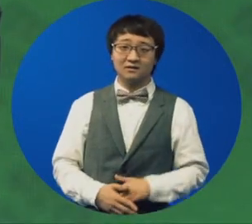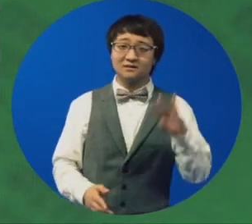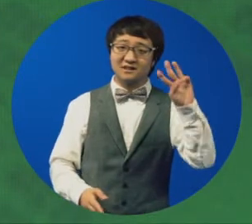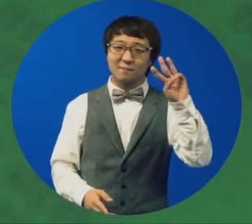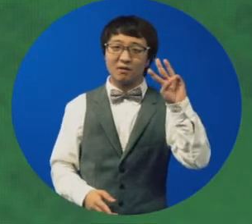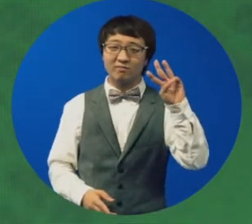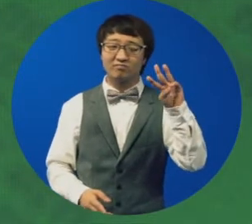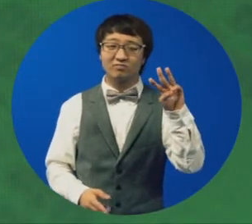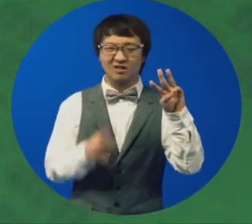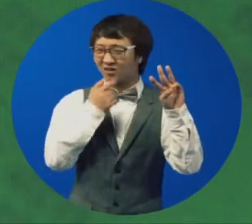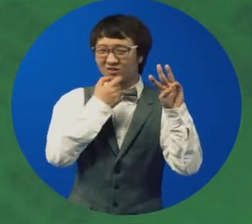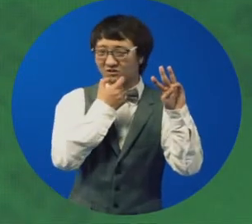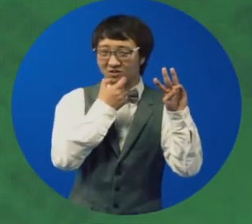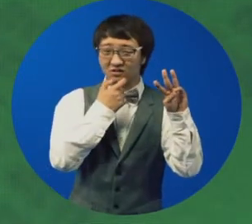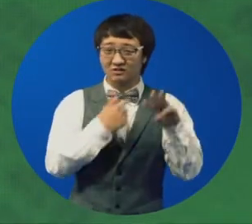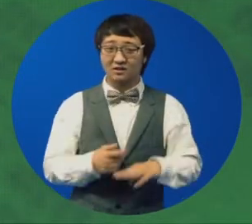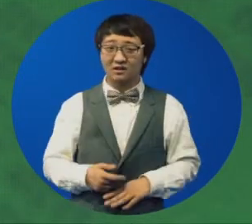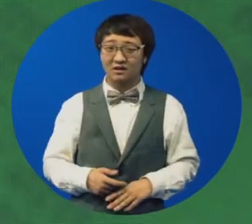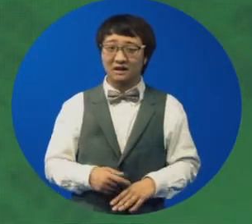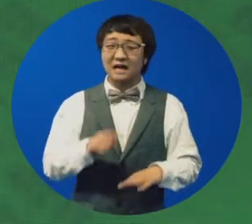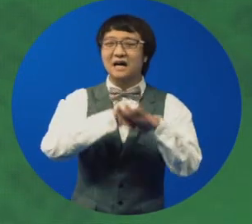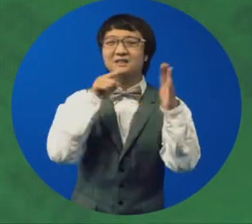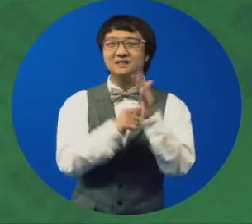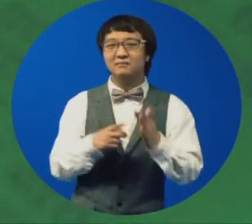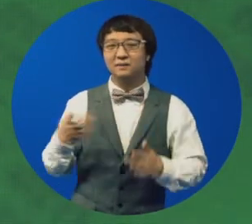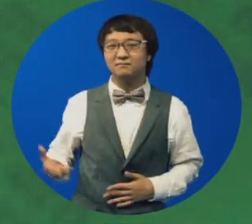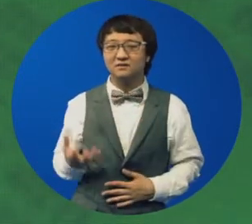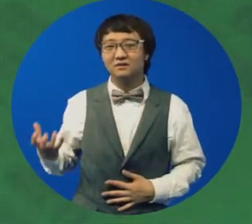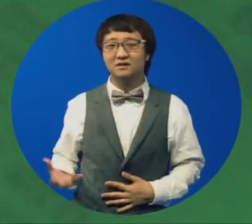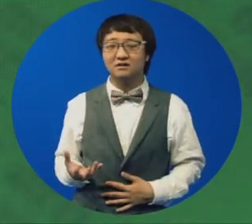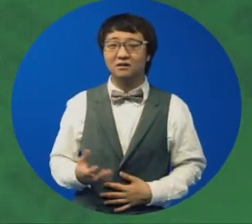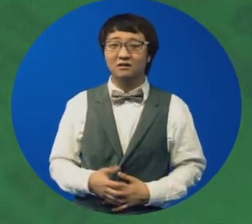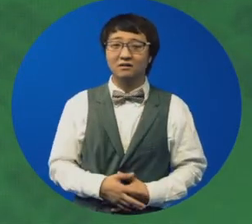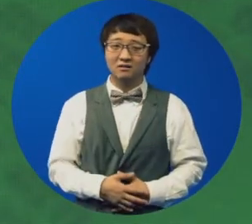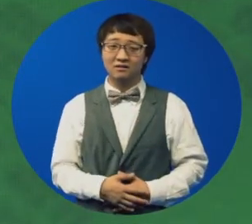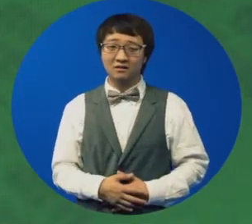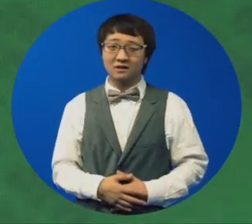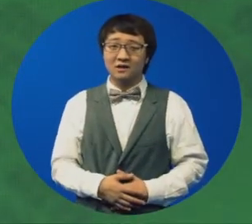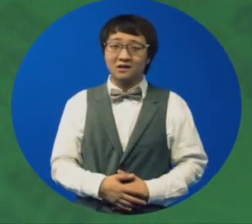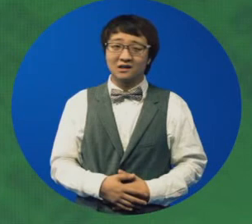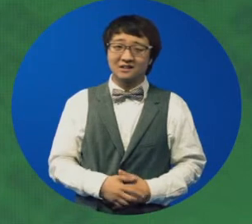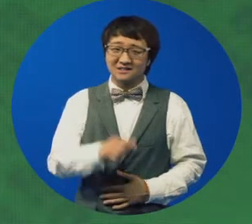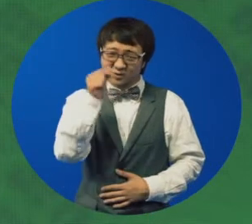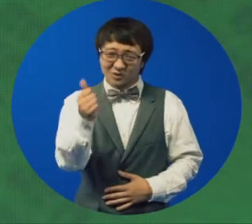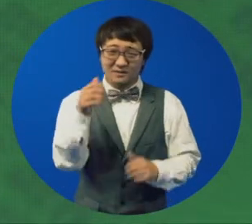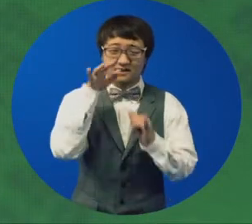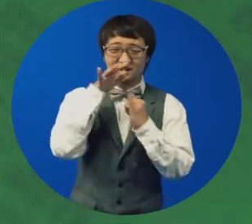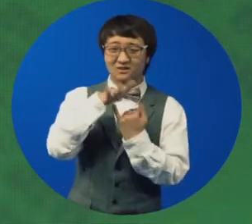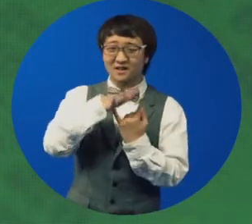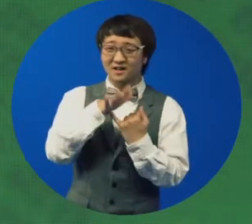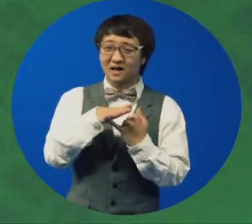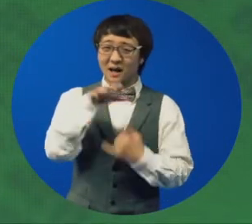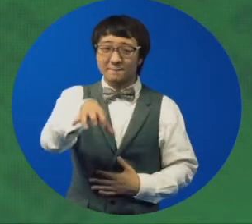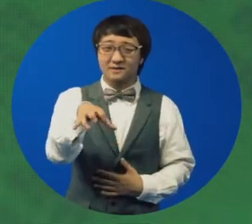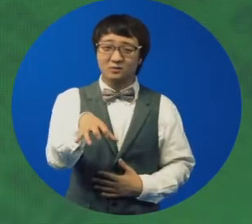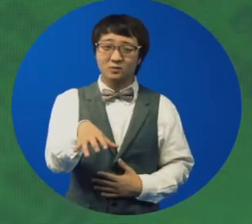그게 얼마나 가슴 아프고 슬픈 일이었는지 그 쬐끄만 여자애 앞에서도